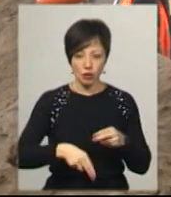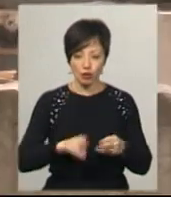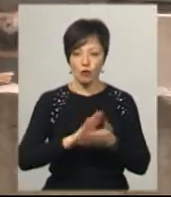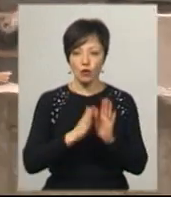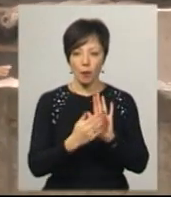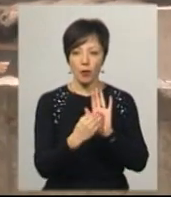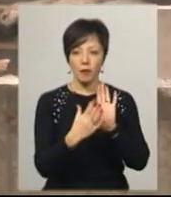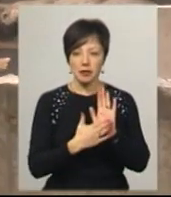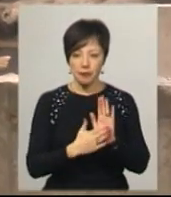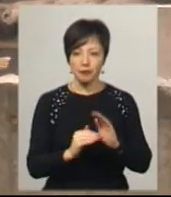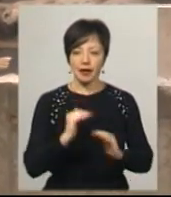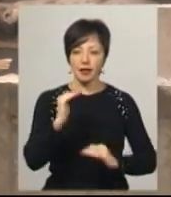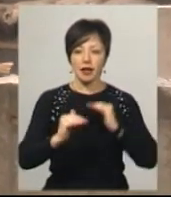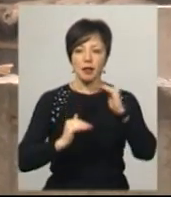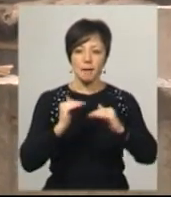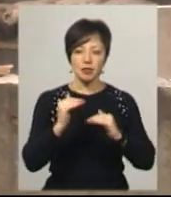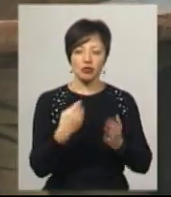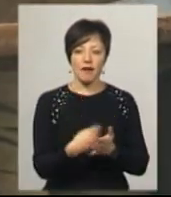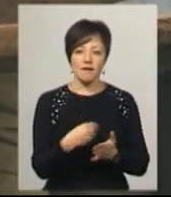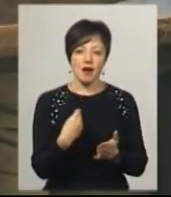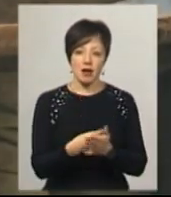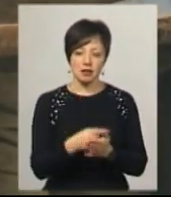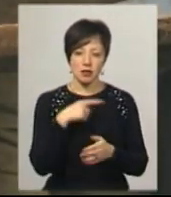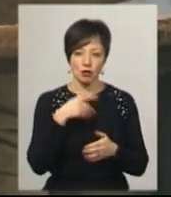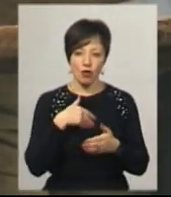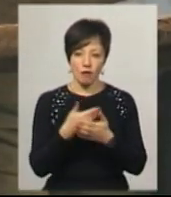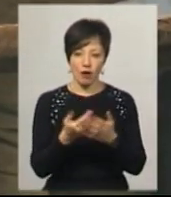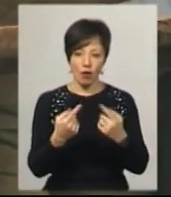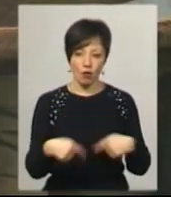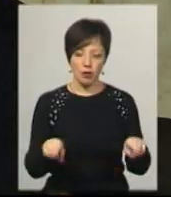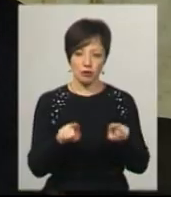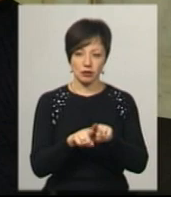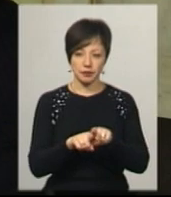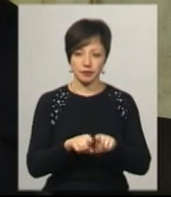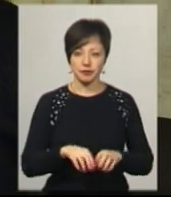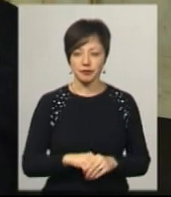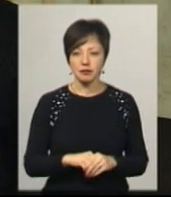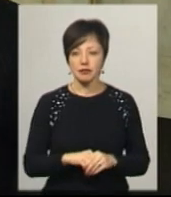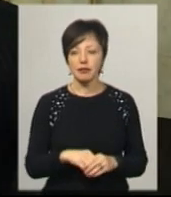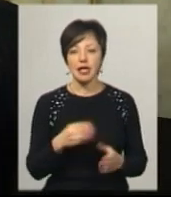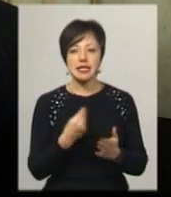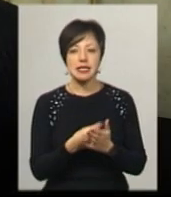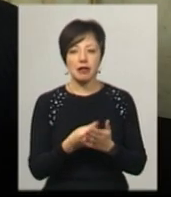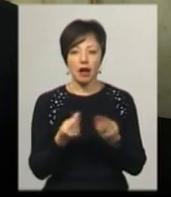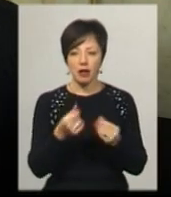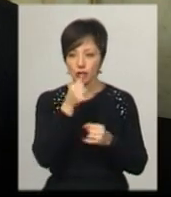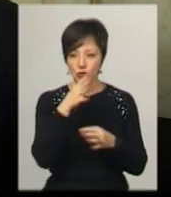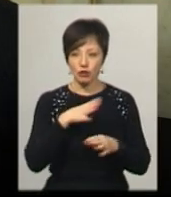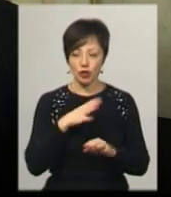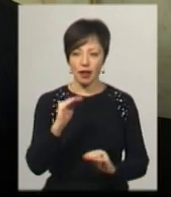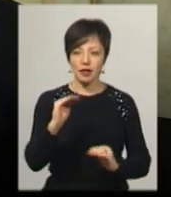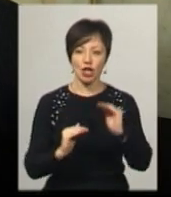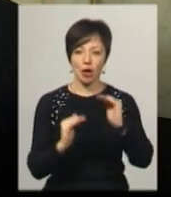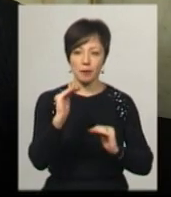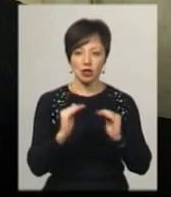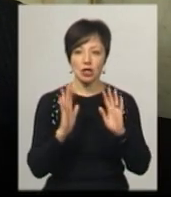договорі прописана динамічна вартість, каже голова громадської організації «Жіночий антикорупційний рух» Альона Береза. Ціна, вона не може бути динамічною, тому